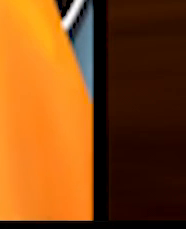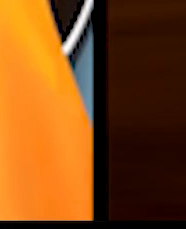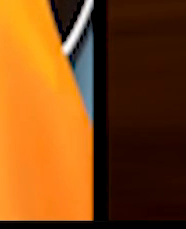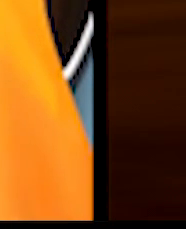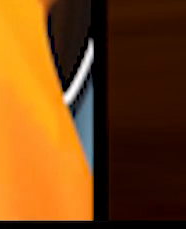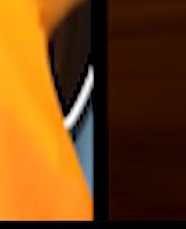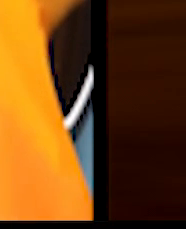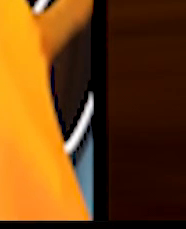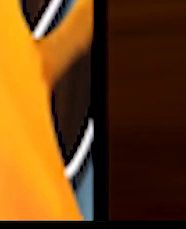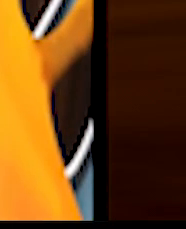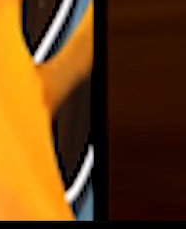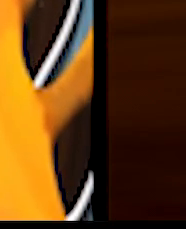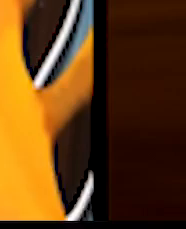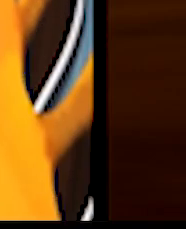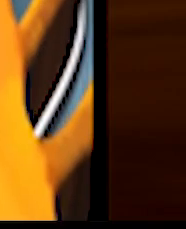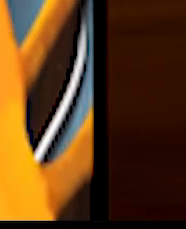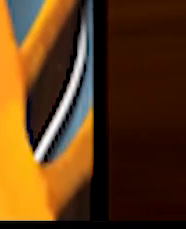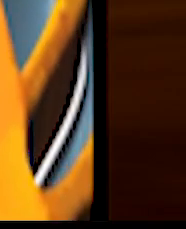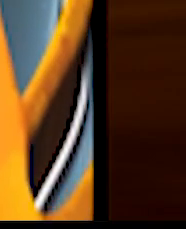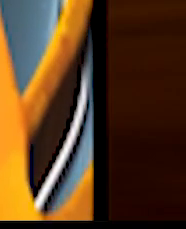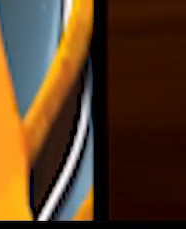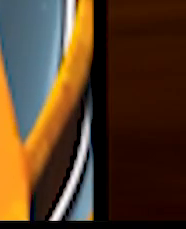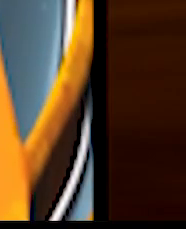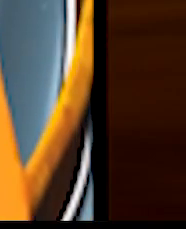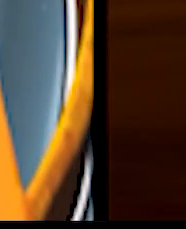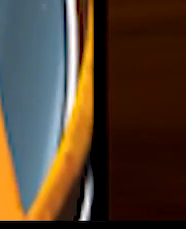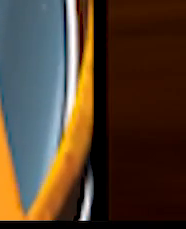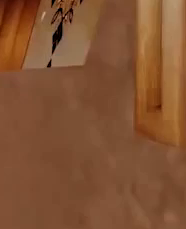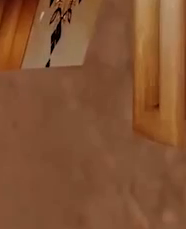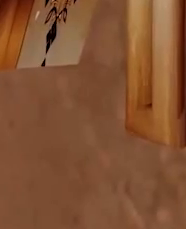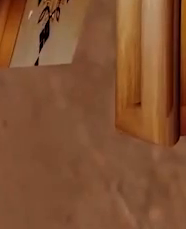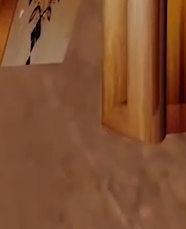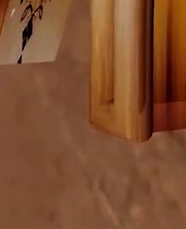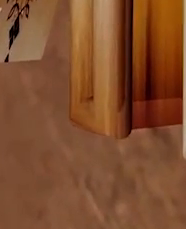ኮዲው ሰናበታለሁ። እስከ ሳምንት መልካም ሳምንት ይቆየን።